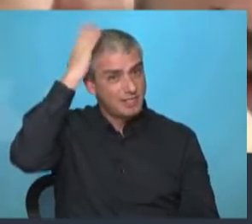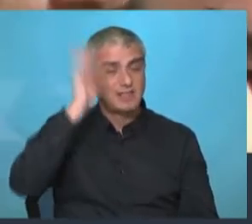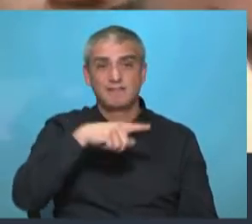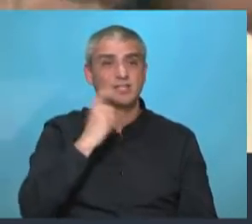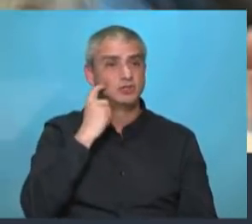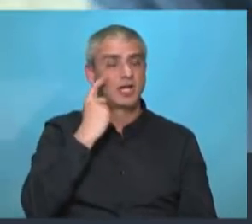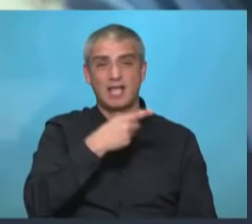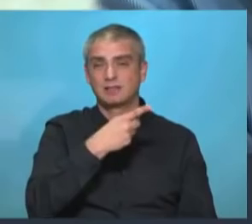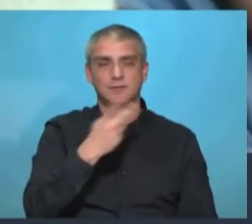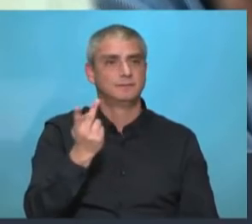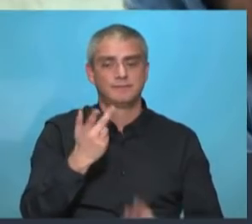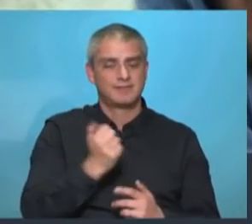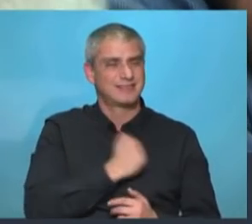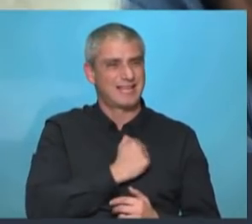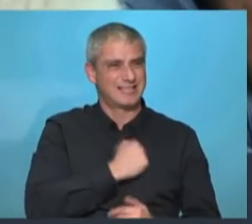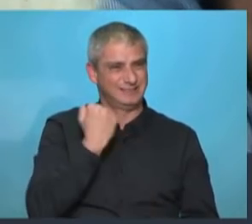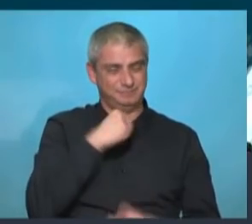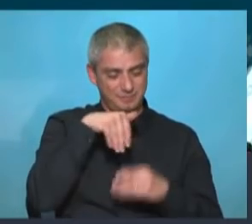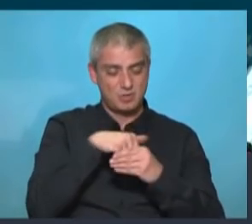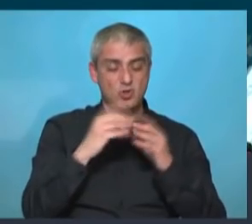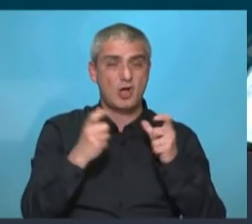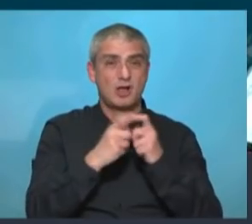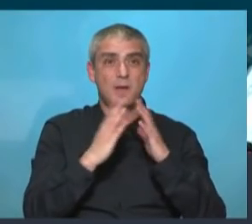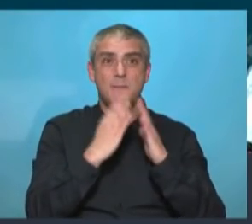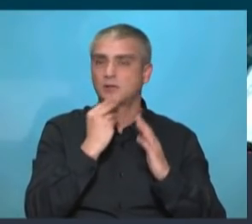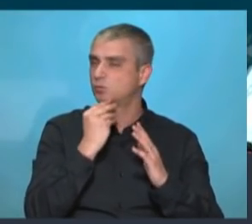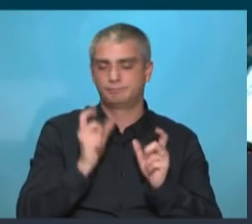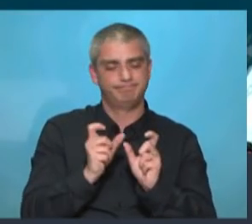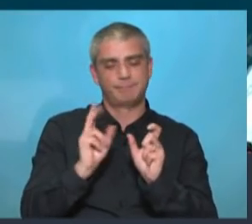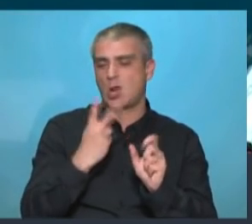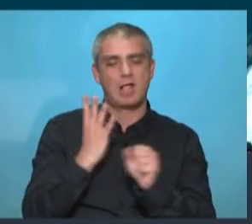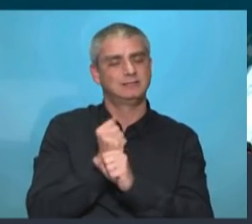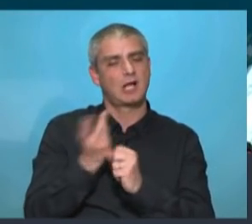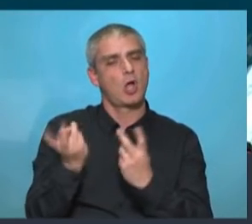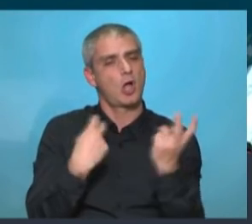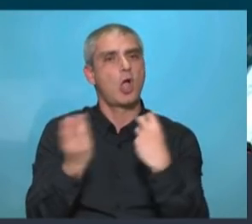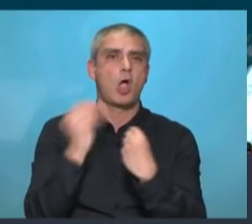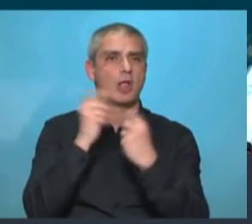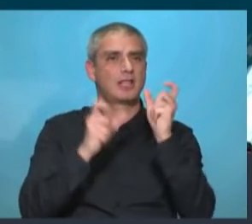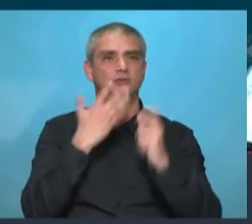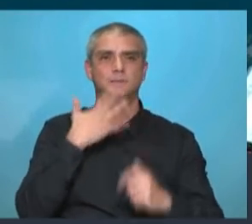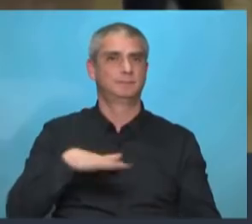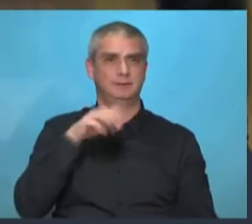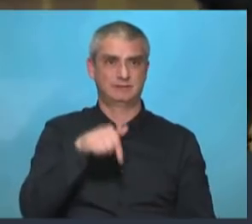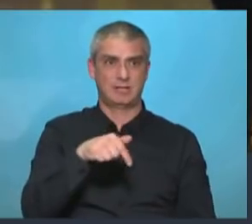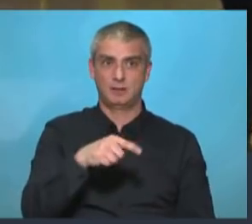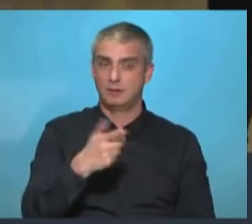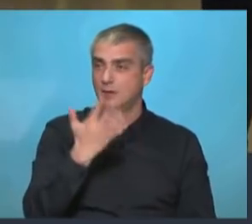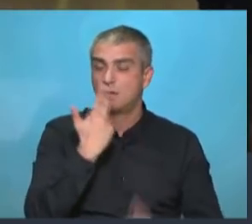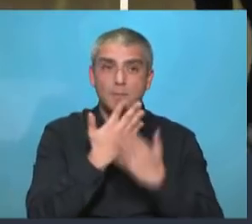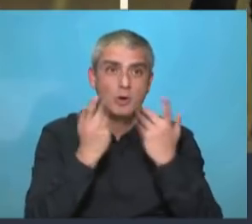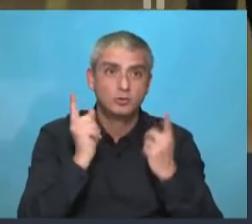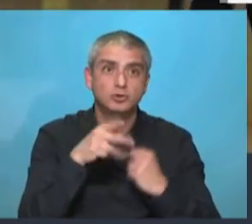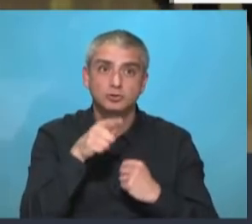שהפלגים החרדלים השמרנים בתוך הבית היהודי מונים מהם להגיע לקהלים רחבים יותר בחברה הישראלית. היה ברור שיש